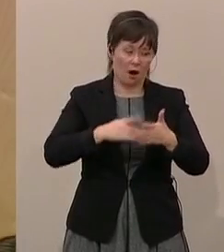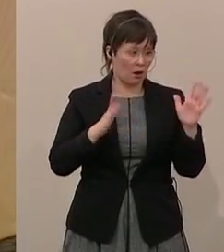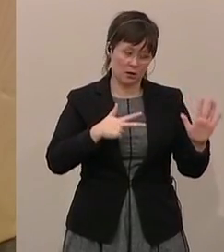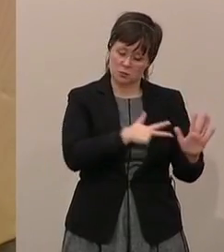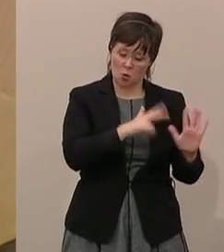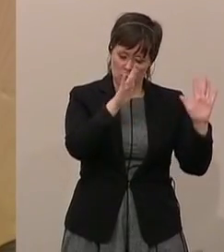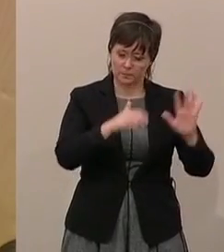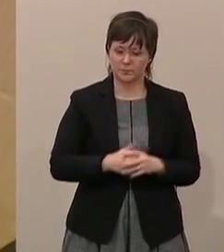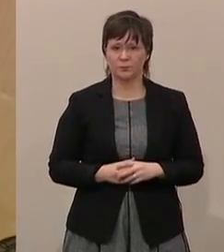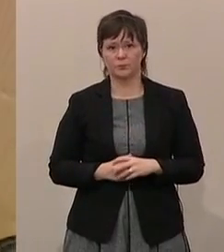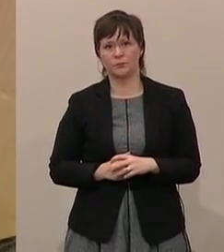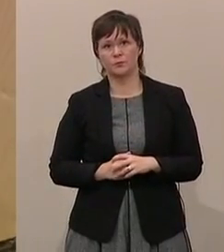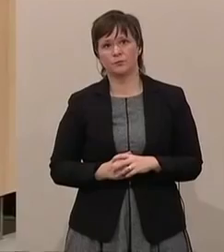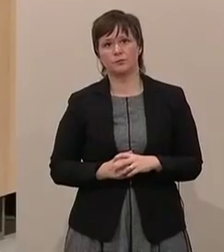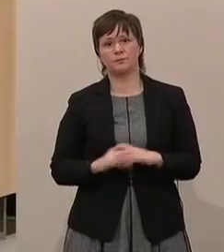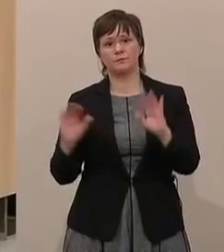SPÖ.